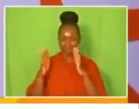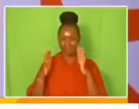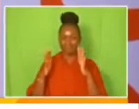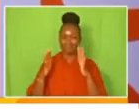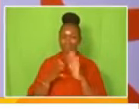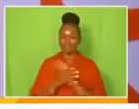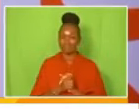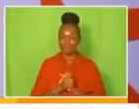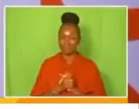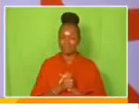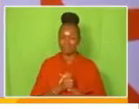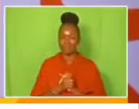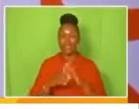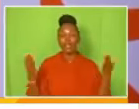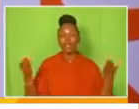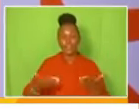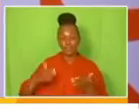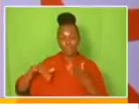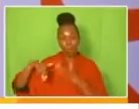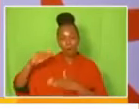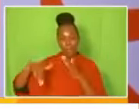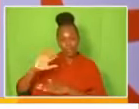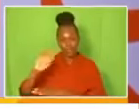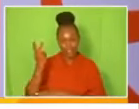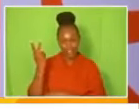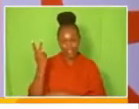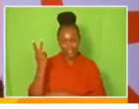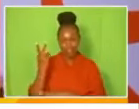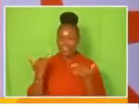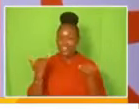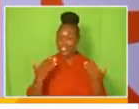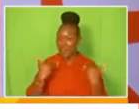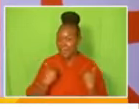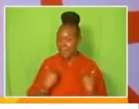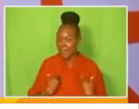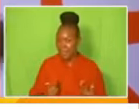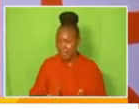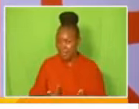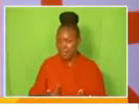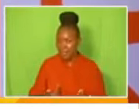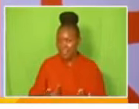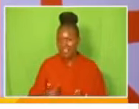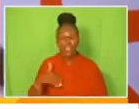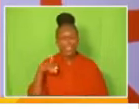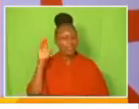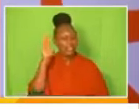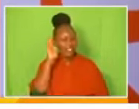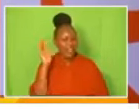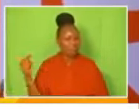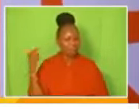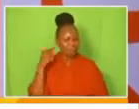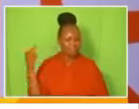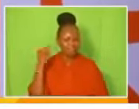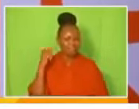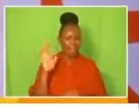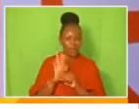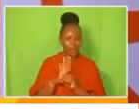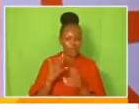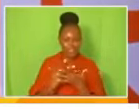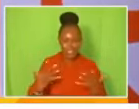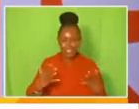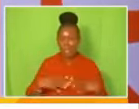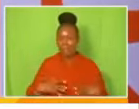Karibuni Bomas of Kenya. Sasa mimi nimesikiza mambo mengi ambayo yamesemwa hapa na